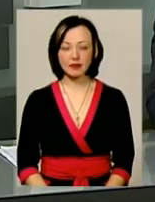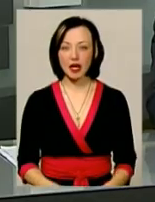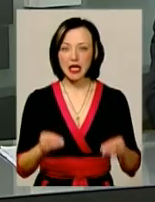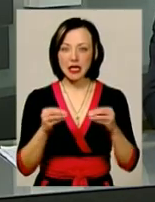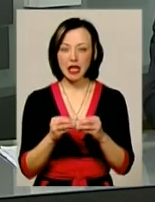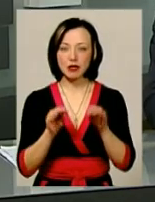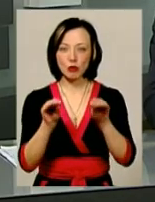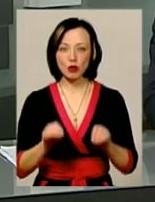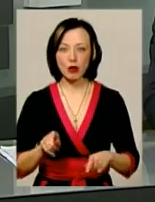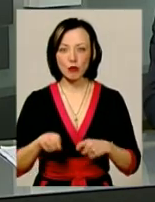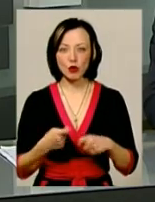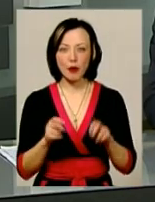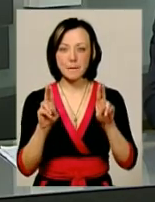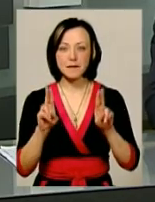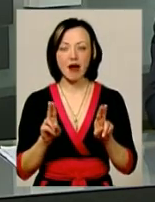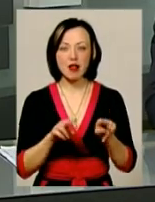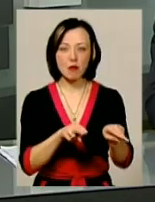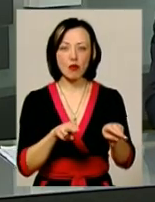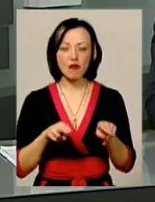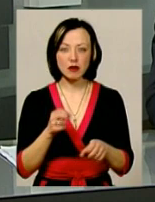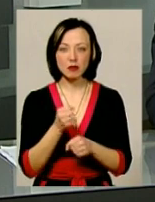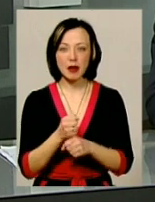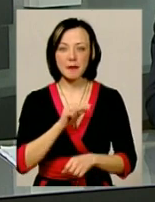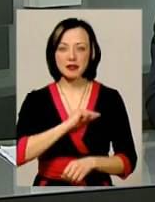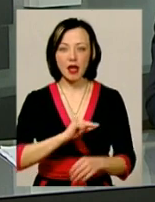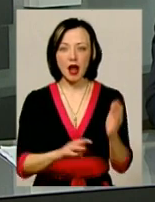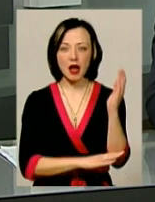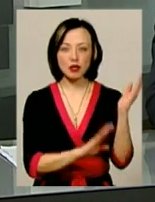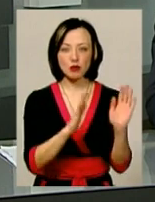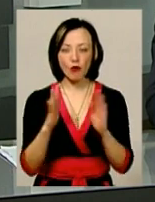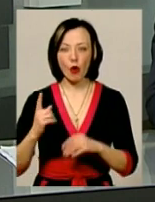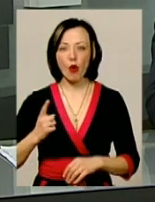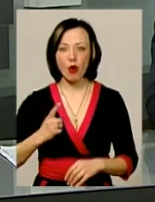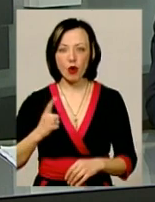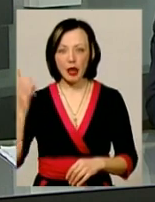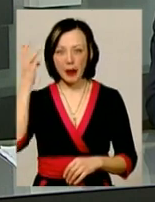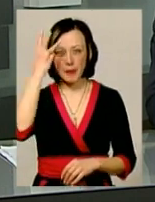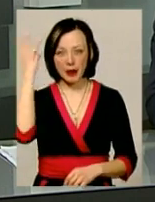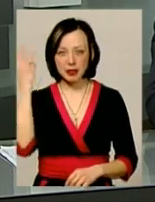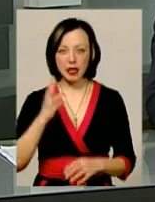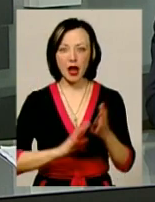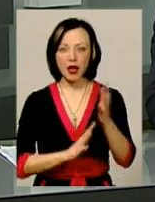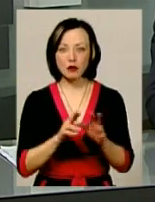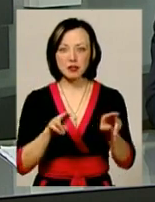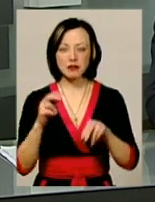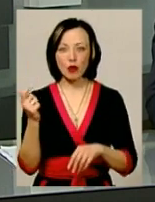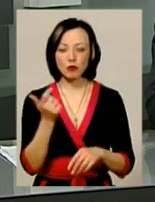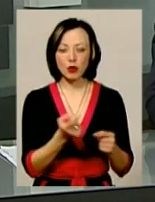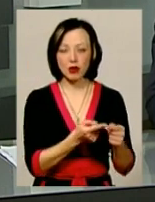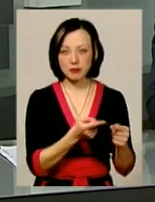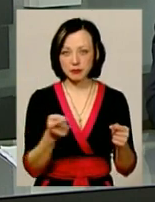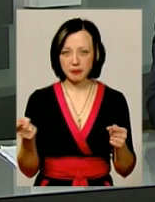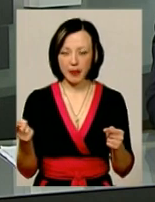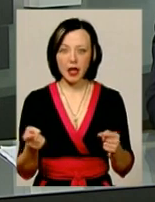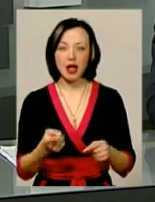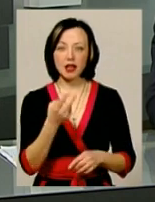10 протоколів на порушників правил полювання склали працівники лісової охорони Хмельницького лісомисливського господарства впродовж сезону.